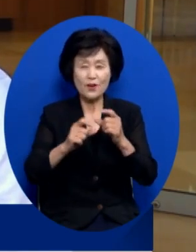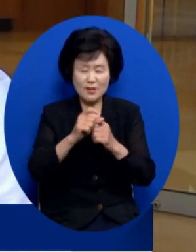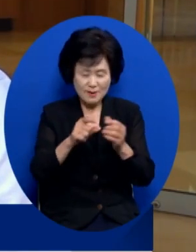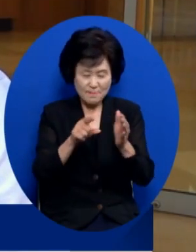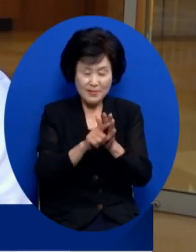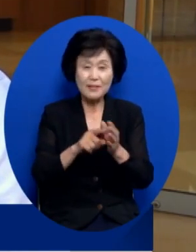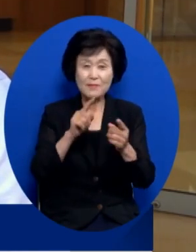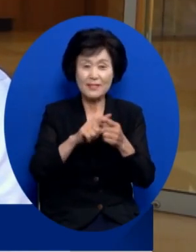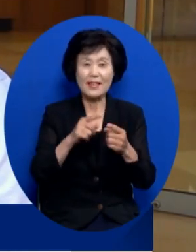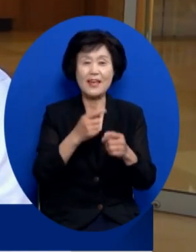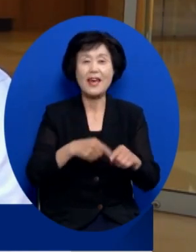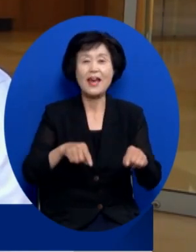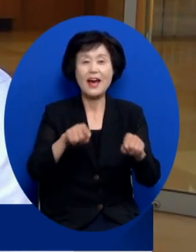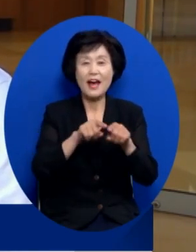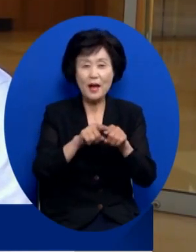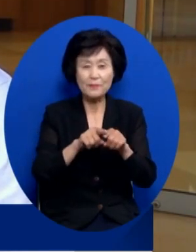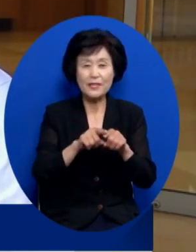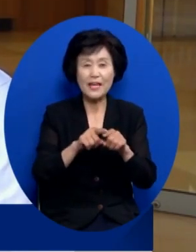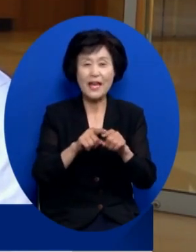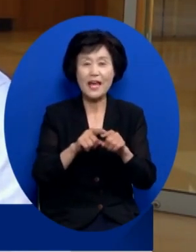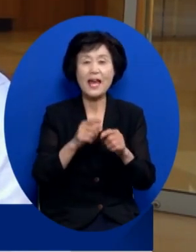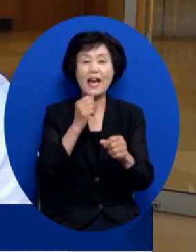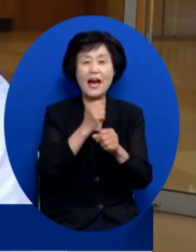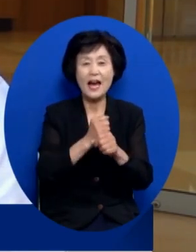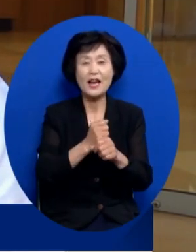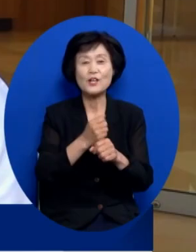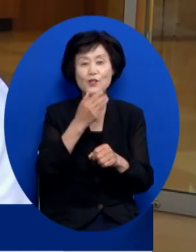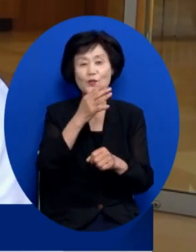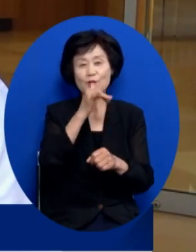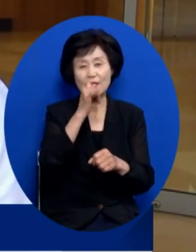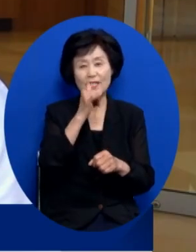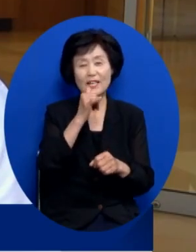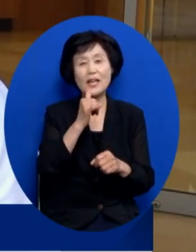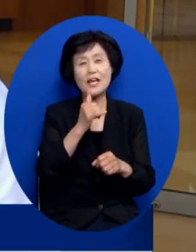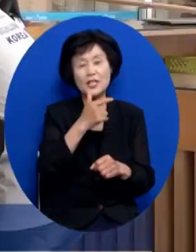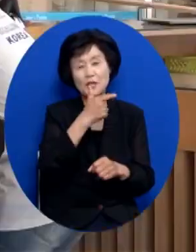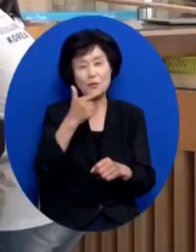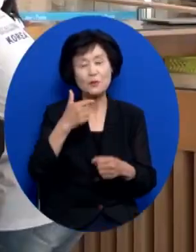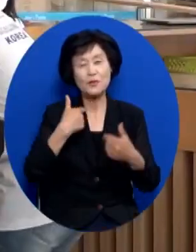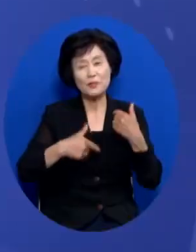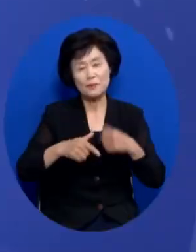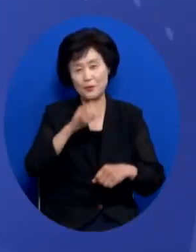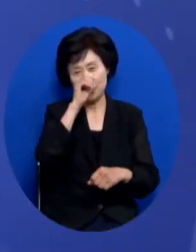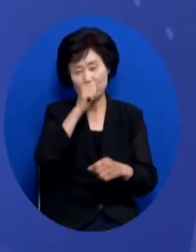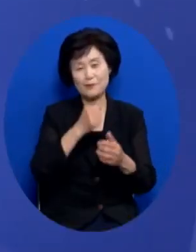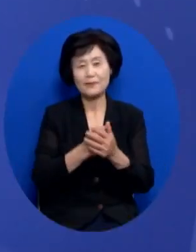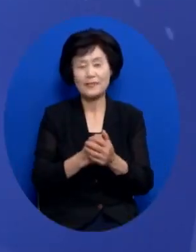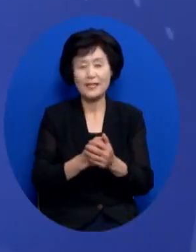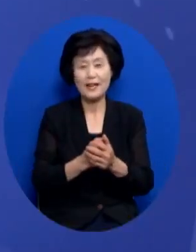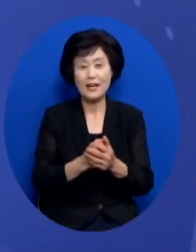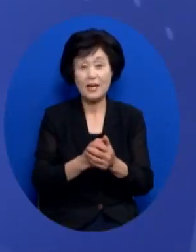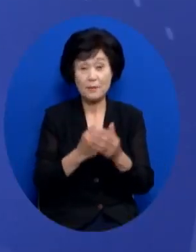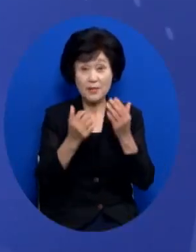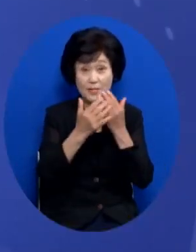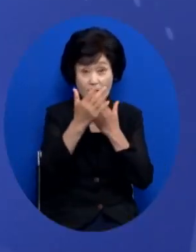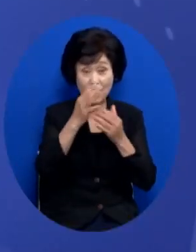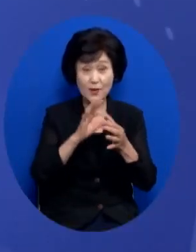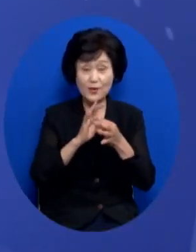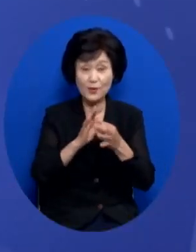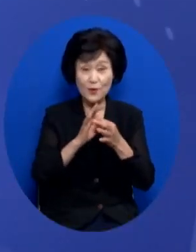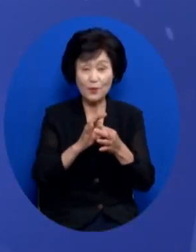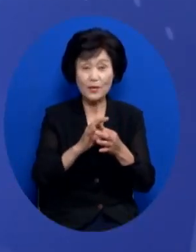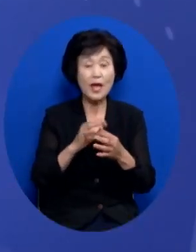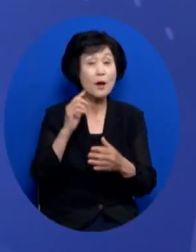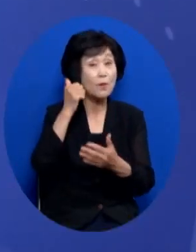신앙에 대해 함께 나누고 할 수 있는 그런 세대들이 더욱 커져서 기쁘게 생각하고 있습니다. 이번 대회에서 프랭클린 그레엄